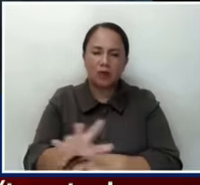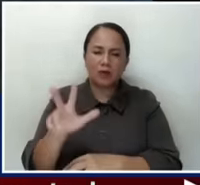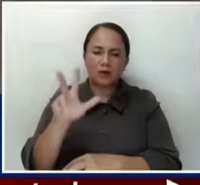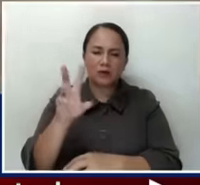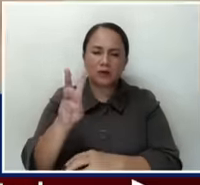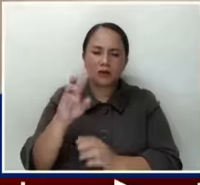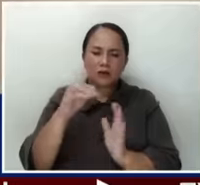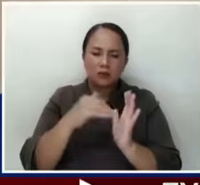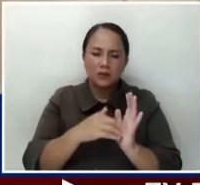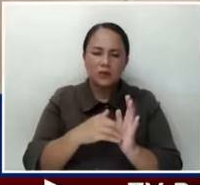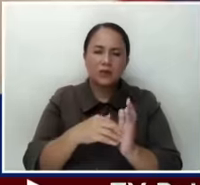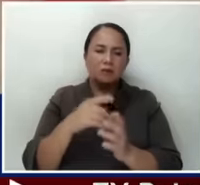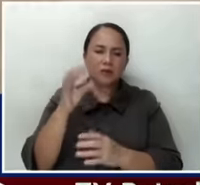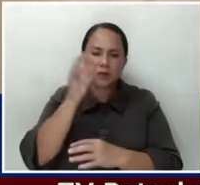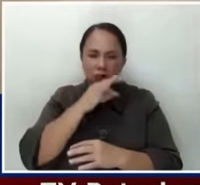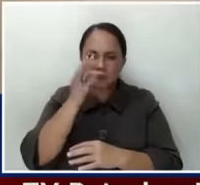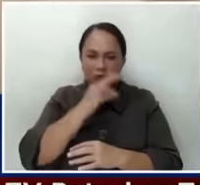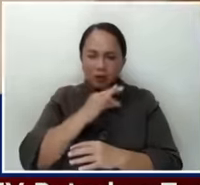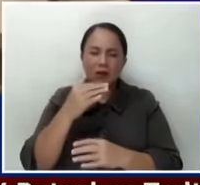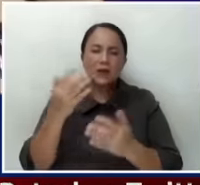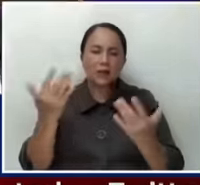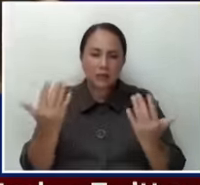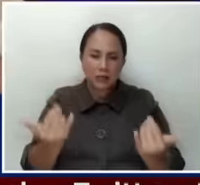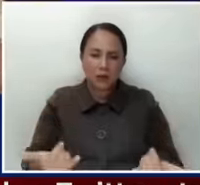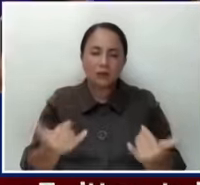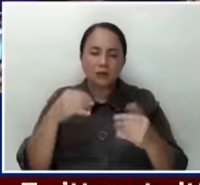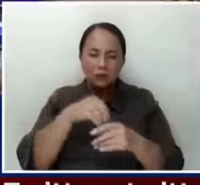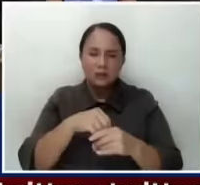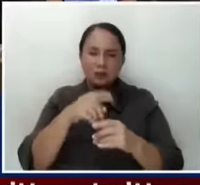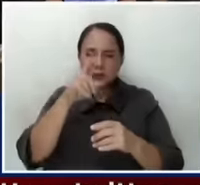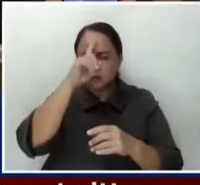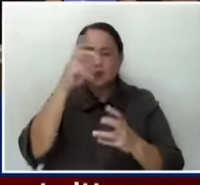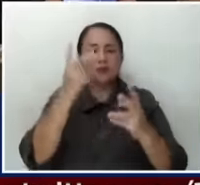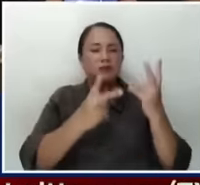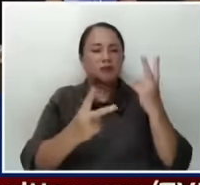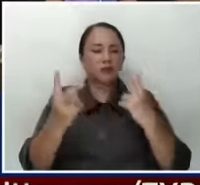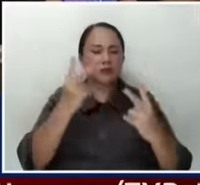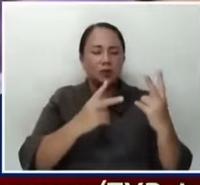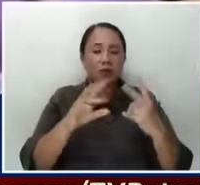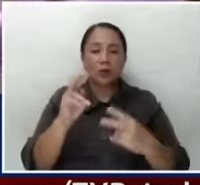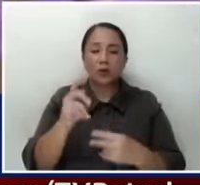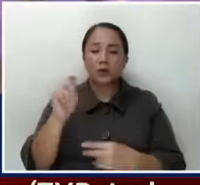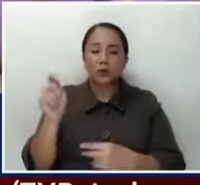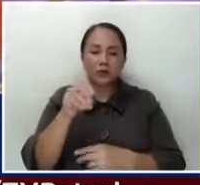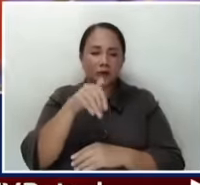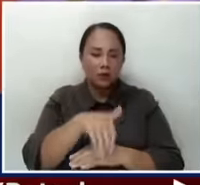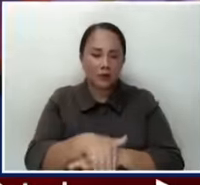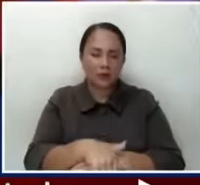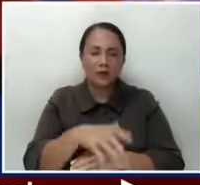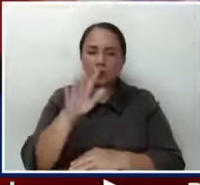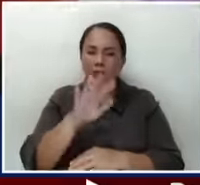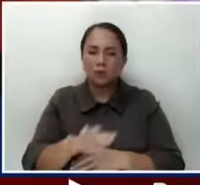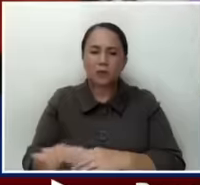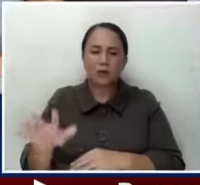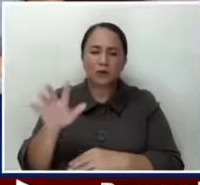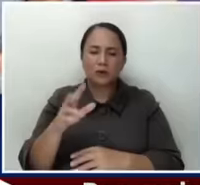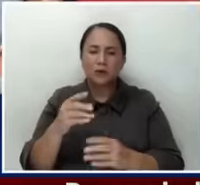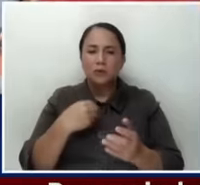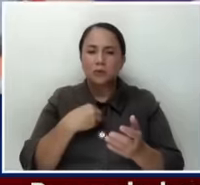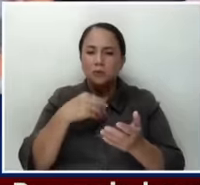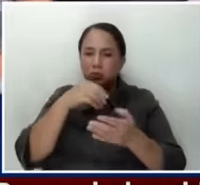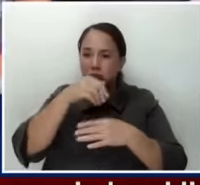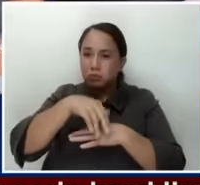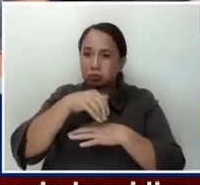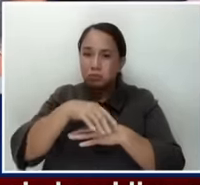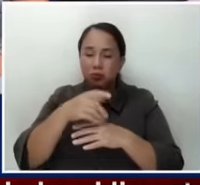ng mga Pilipino na nasa Germany at binisita sila ng Pangulo Martes ng gabi. Aabot ang remittances ng mga